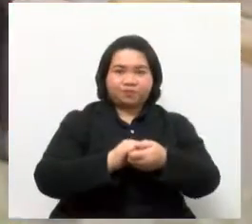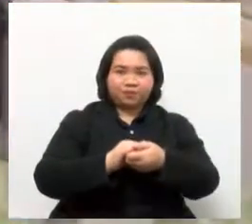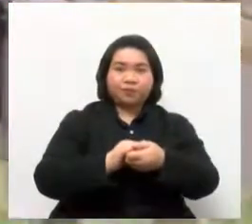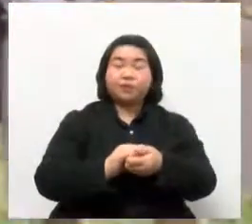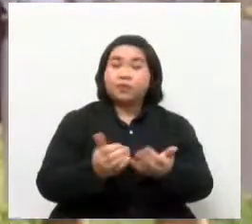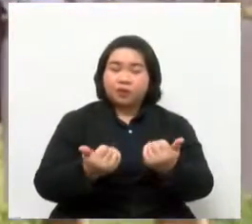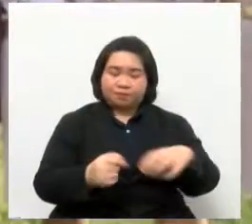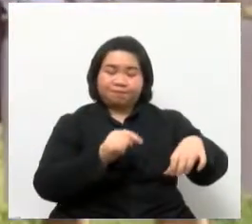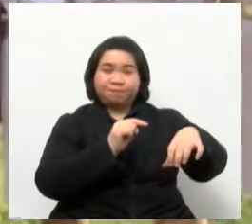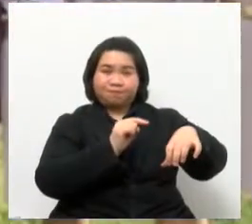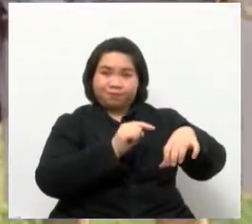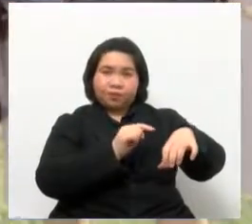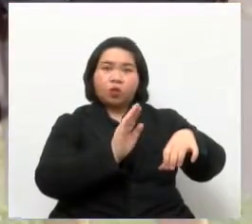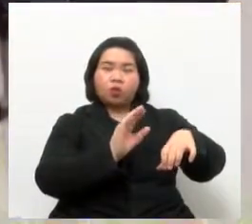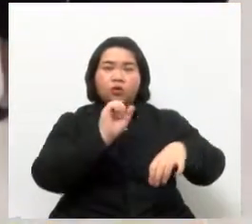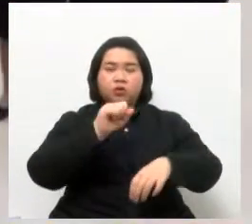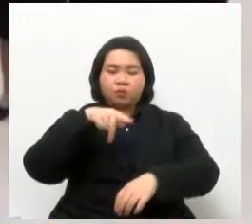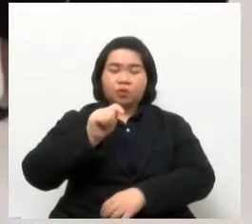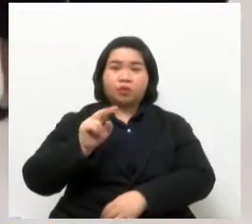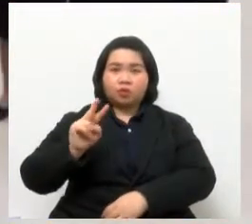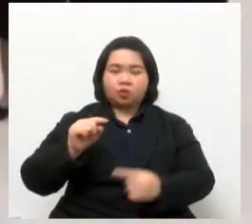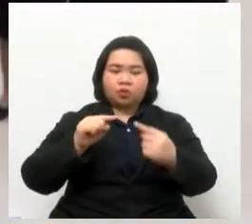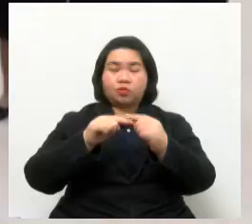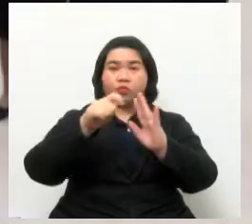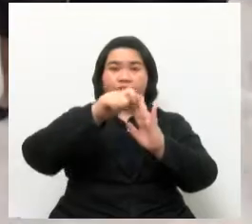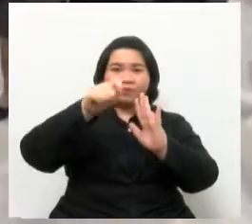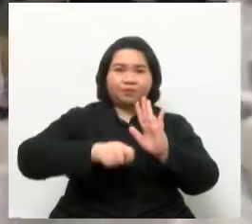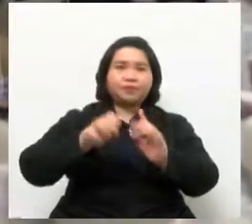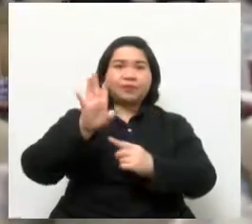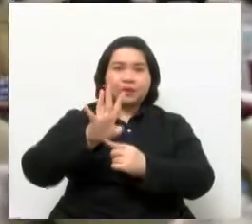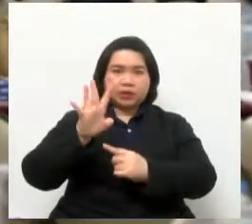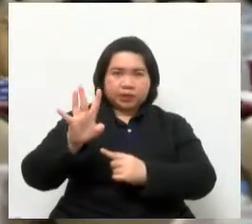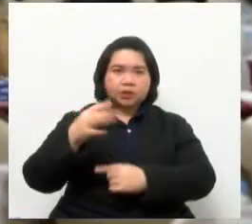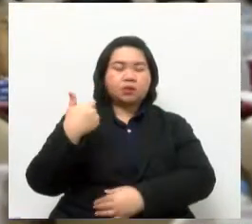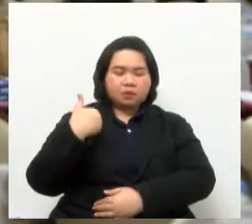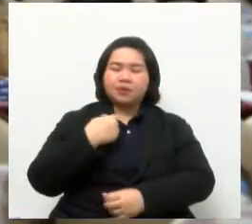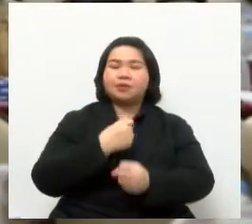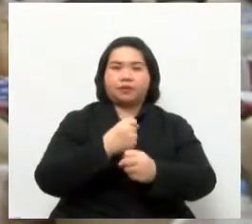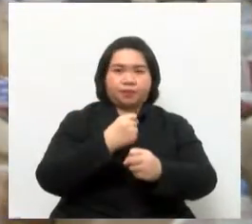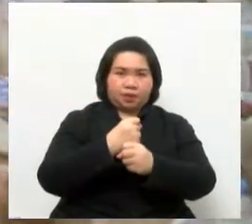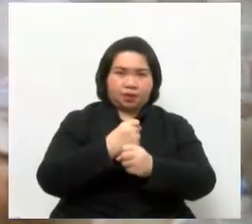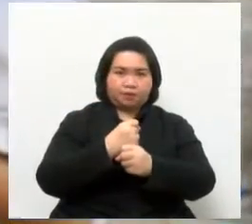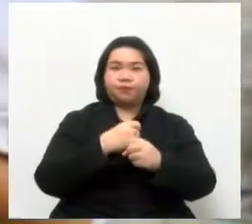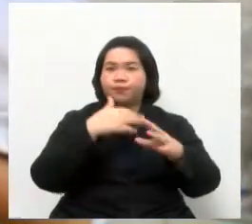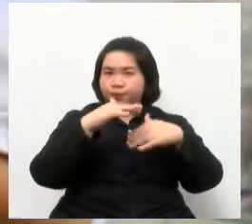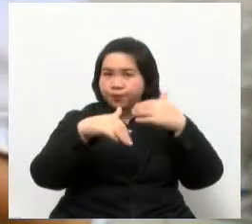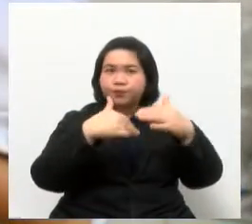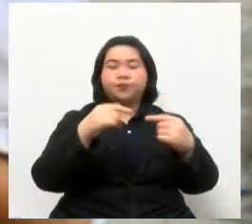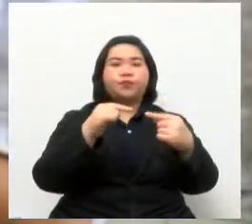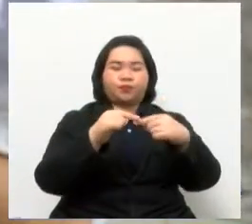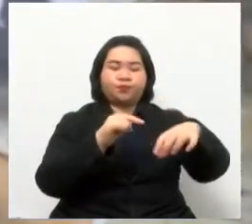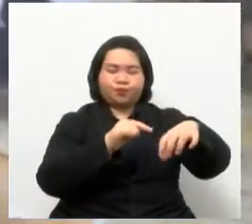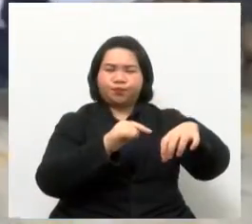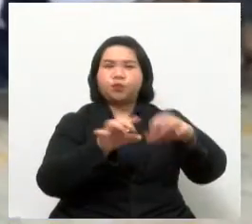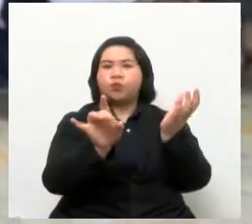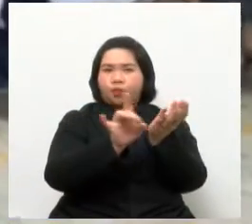สำนักงานเขตพื้นที่การศึกษาประถมศึกษานครราชสีมาเขต4จะยังคงมุ่งมั่นขับเคลื่อนคุณภาพองค์กร